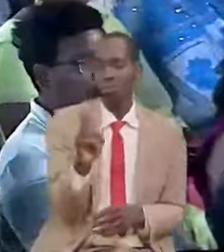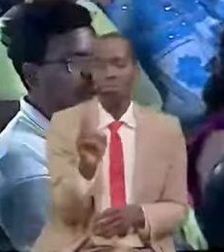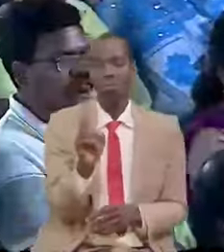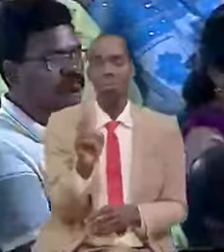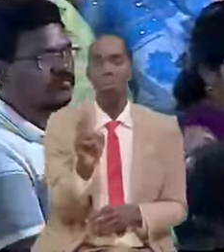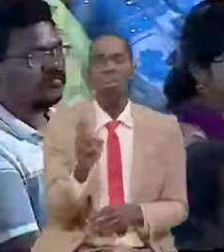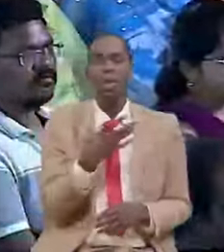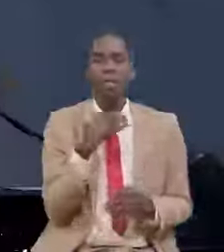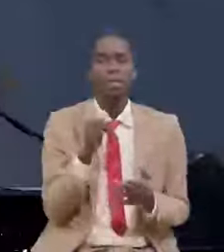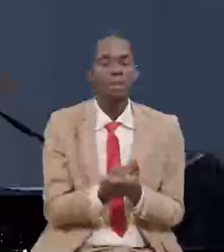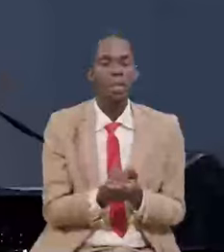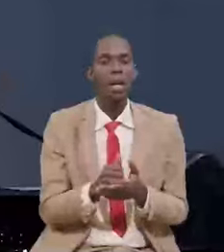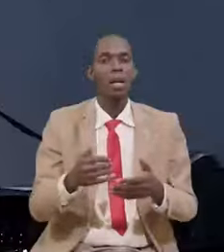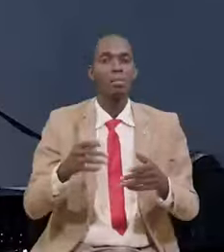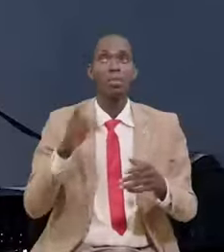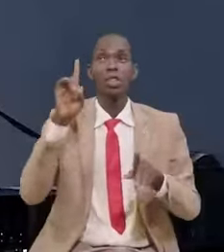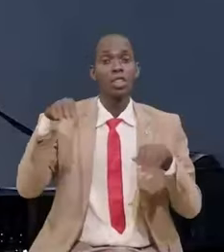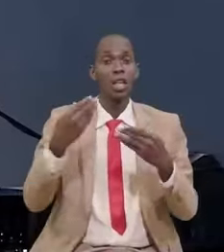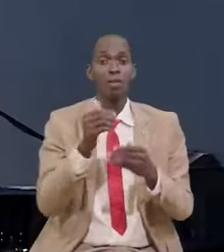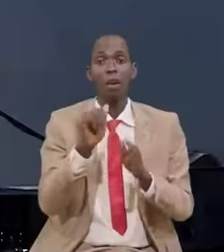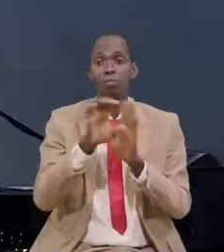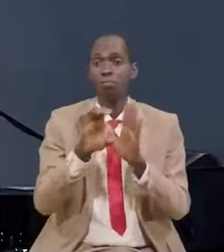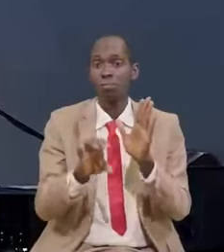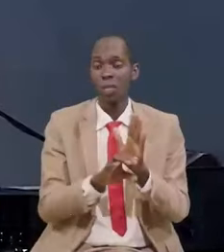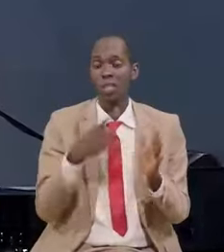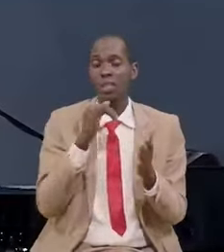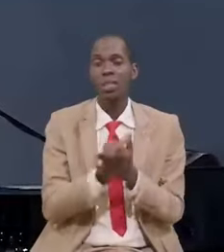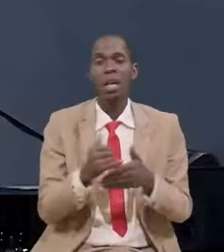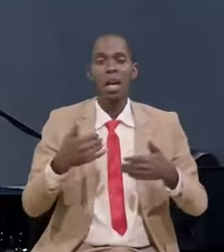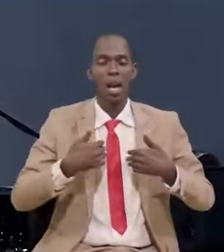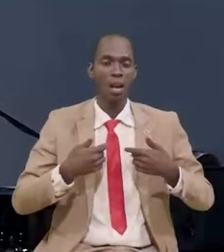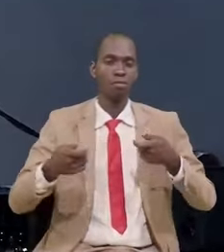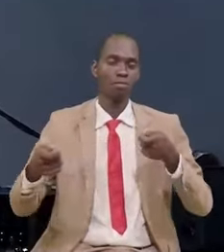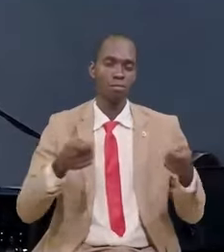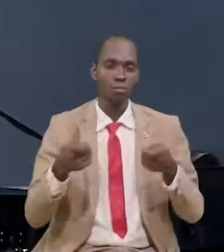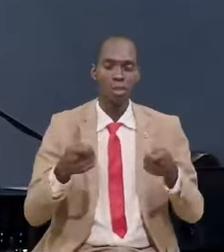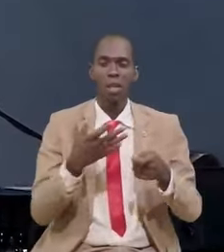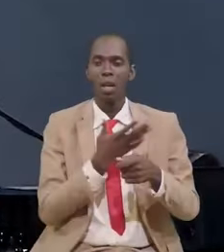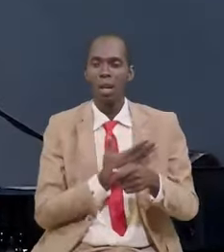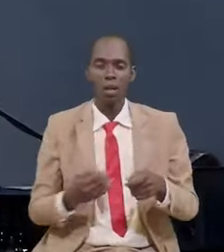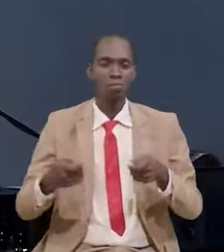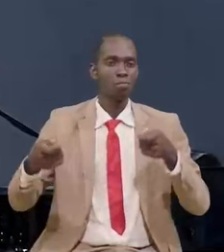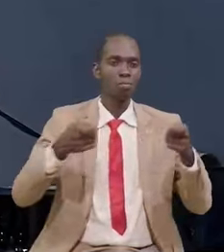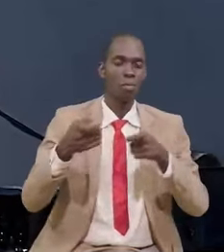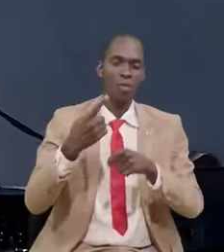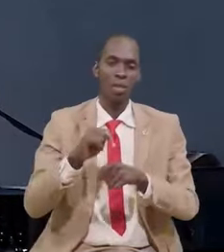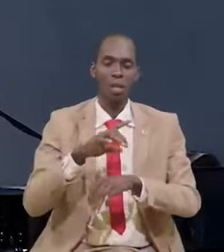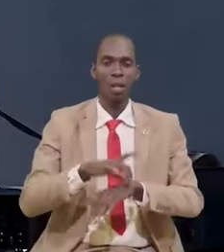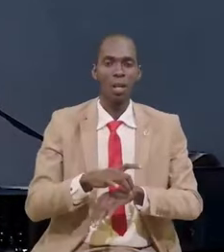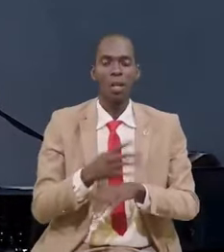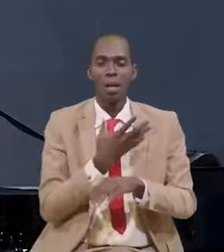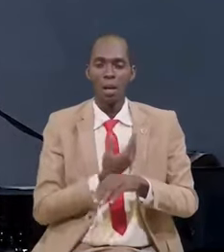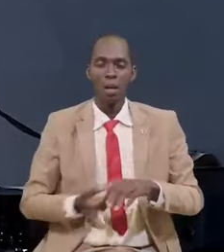Il dit dominer toutes choses. Il dit subjuguer la terre. Il dit